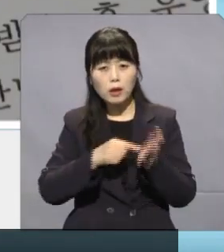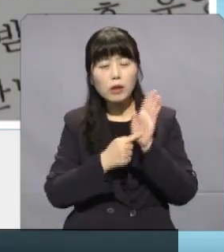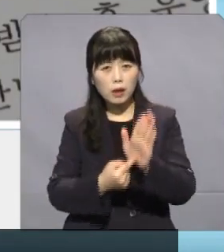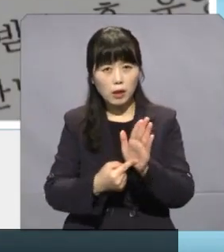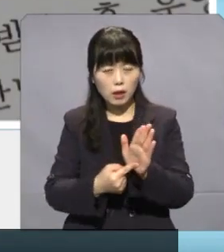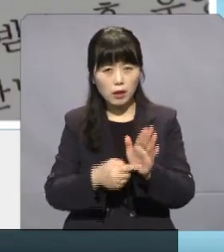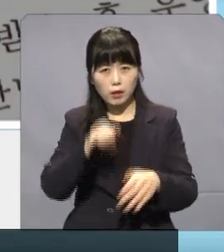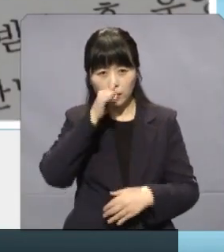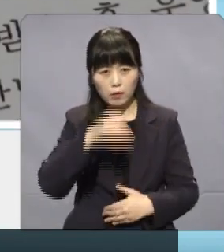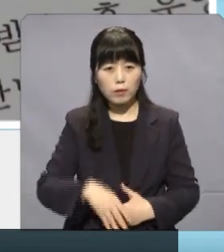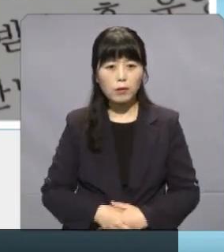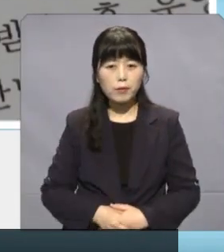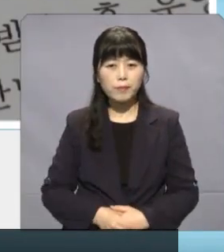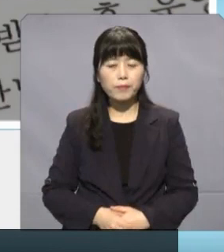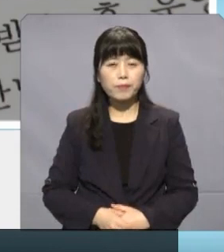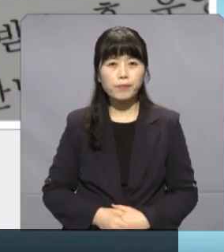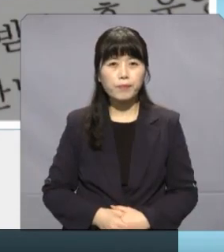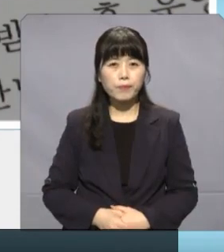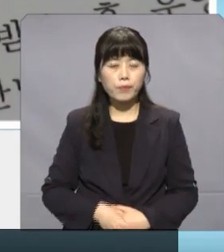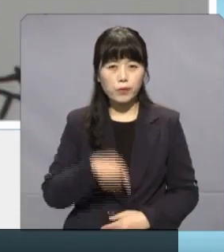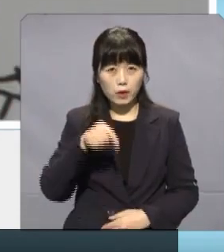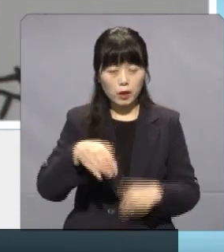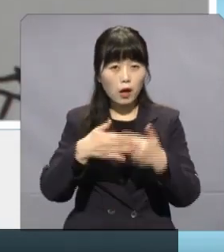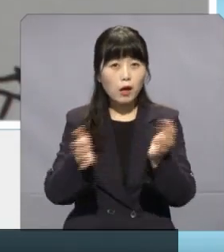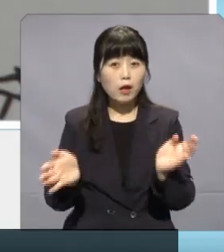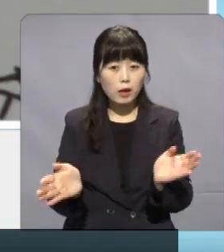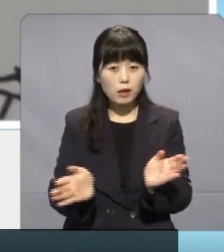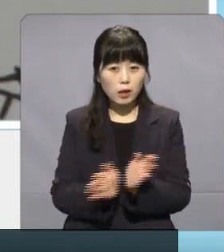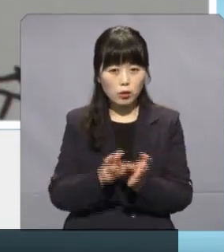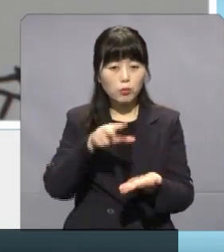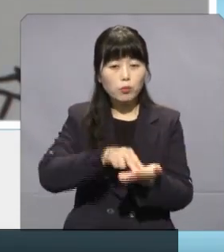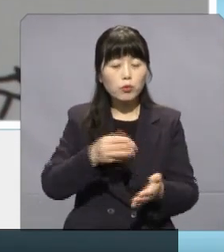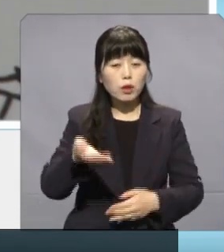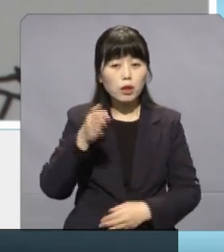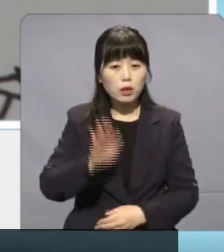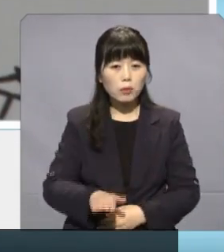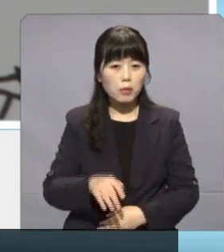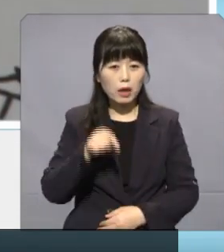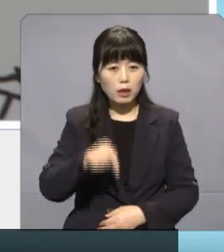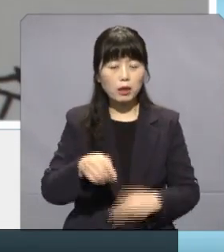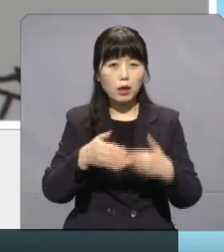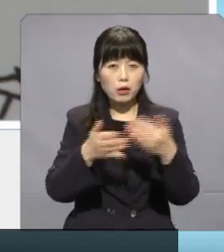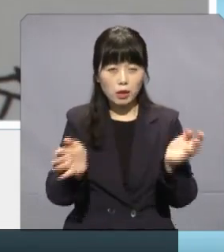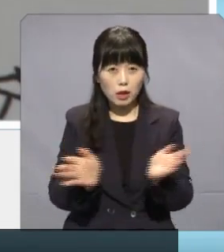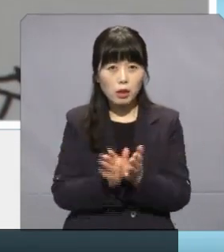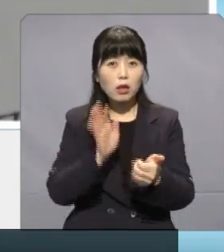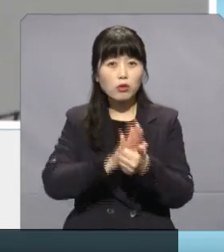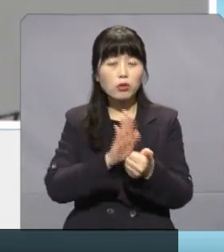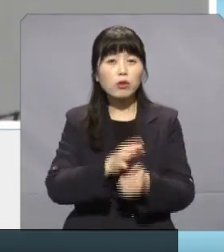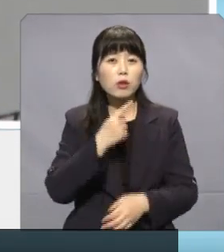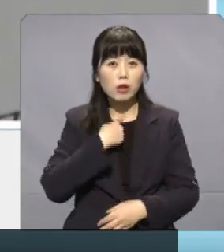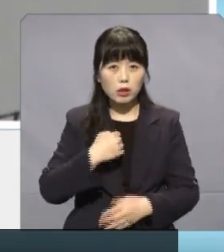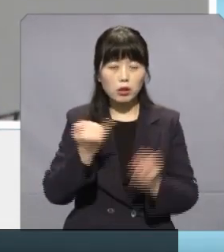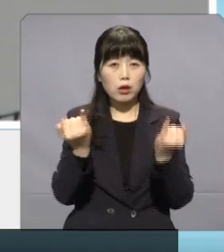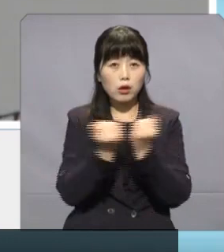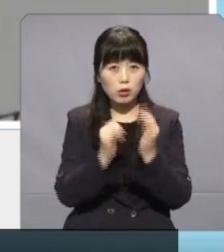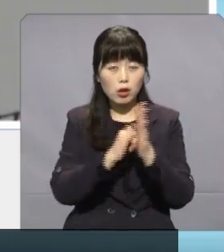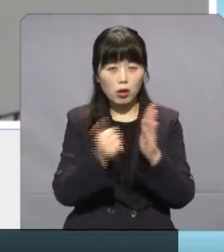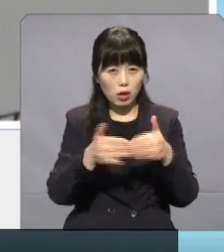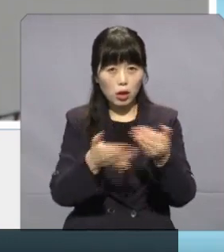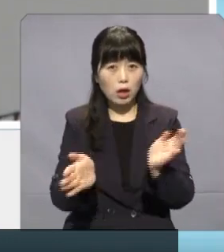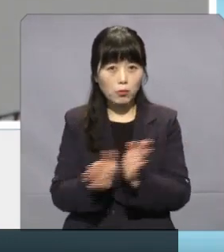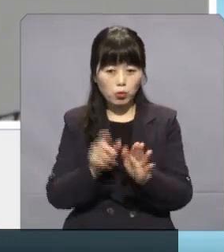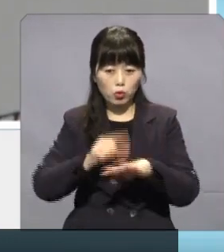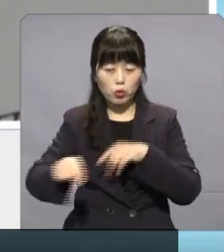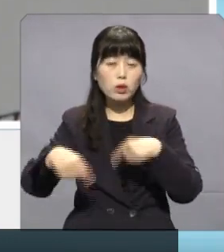단체명에 드러나 있지 않습니까 근데 이런 단체에도 문제지만 이런 단체의 지원했던 여과부 아니면